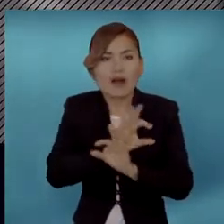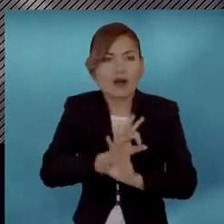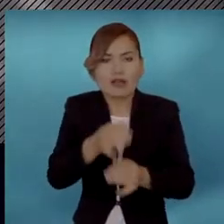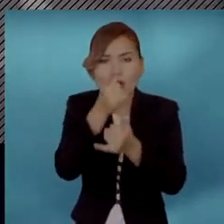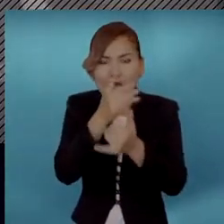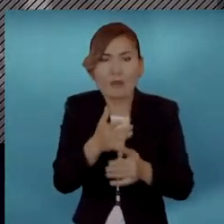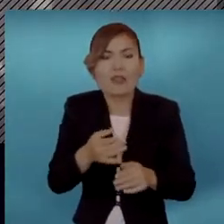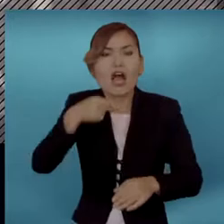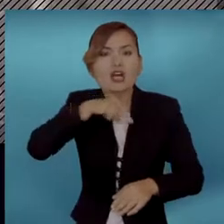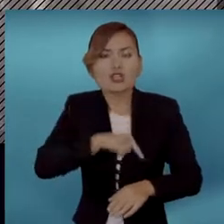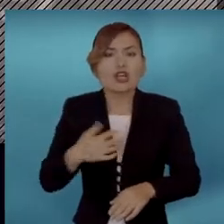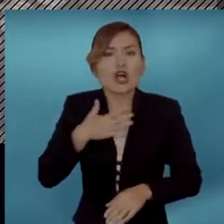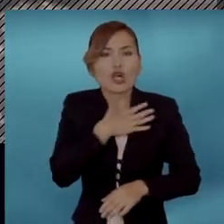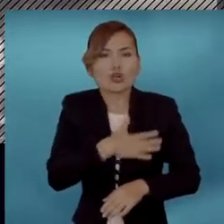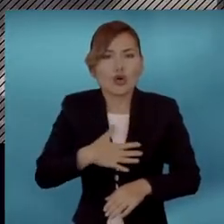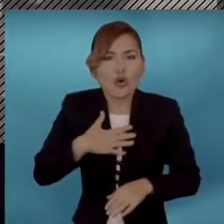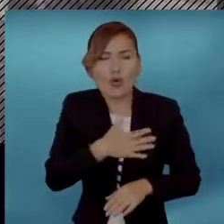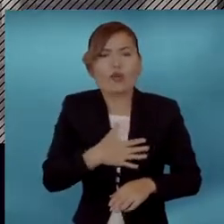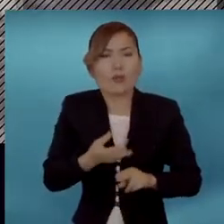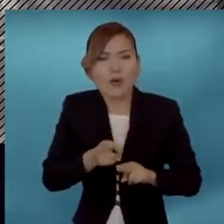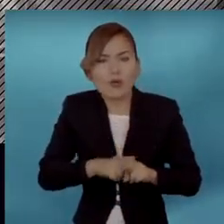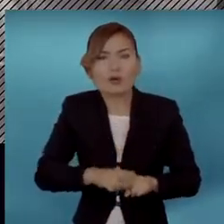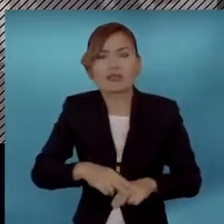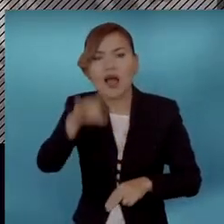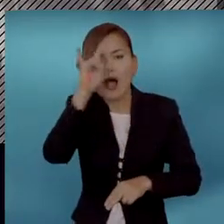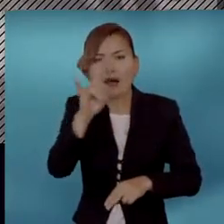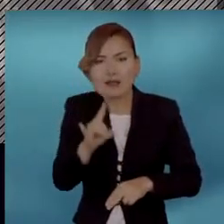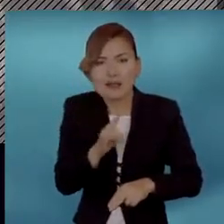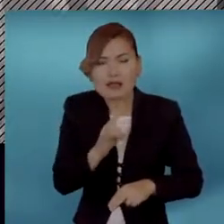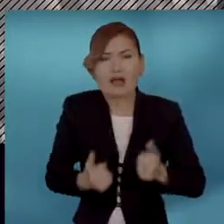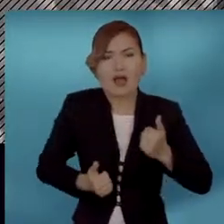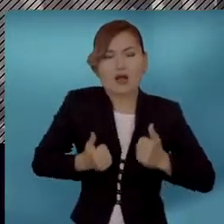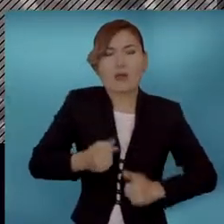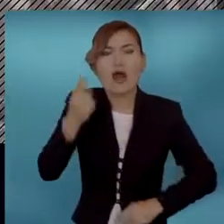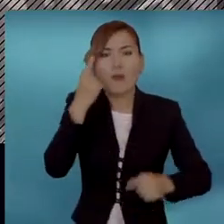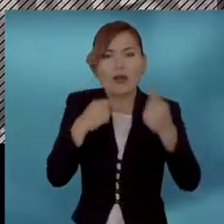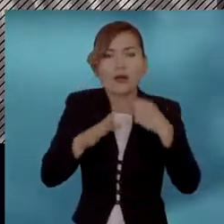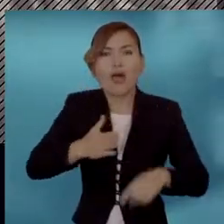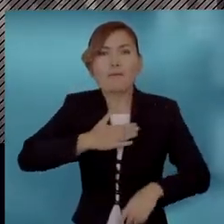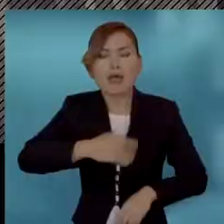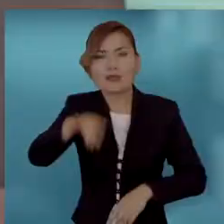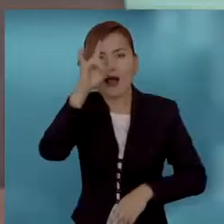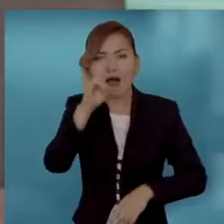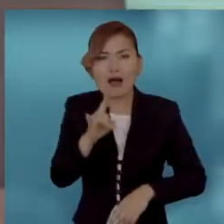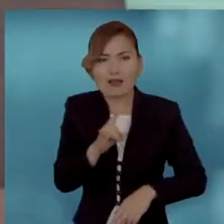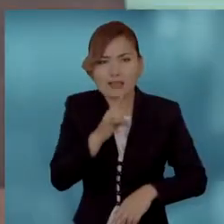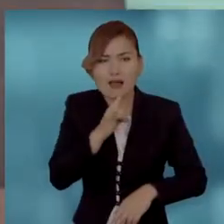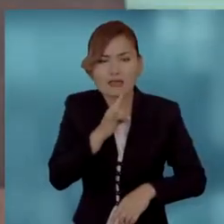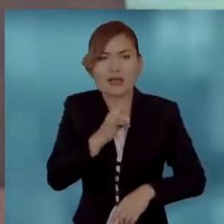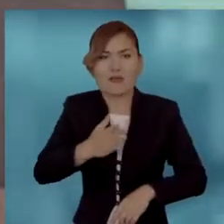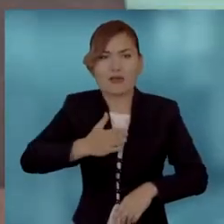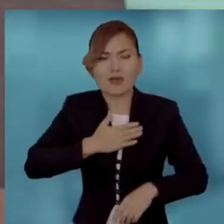жас тамып, қараңыздар, мен қазақстандықпын деп жар салып тұрғандай болады дейді чемпион. Победа